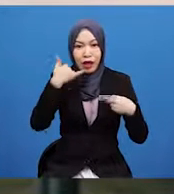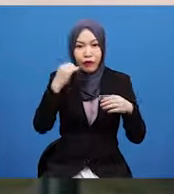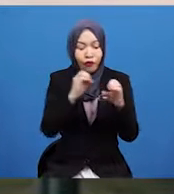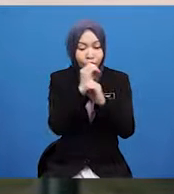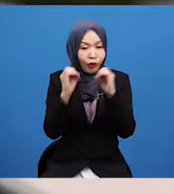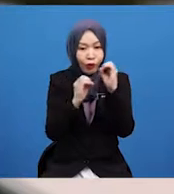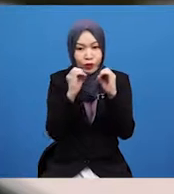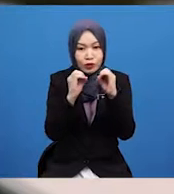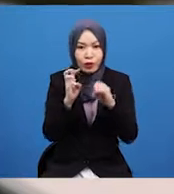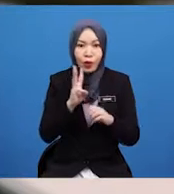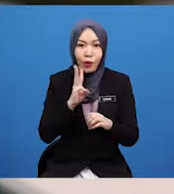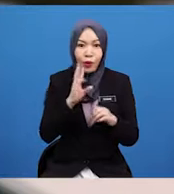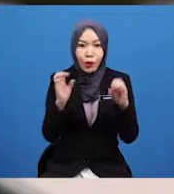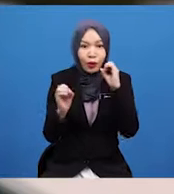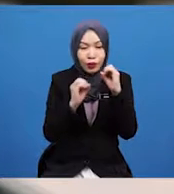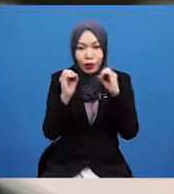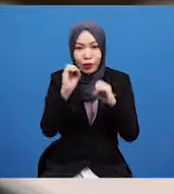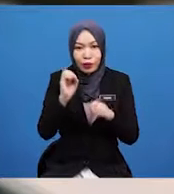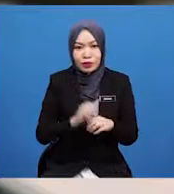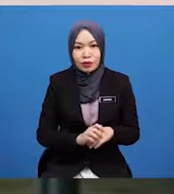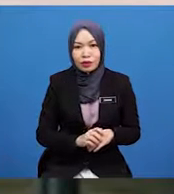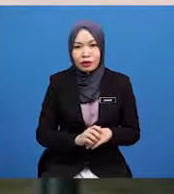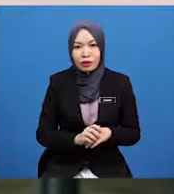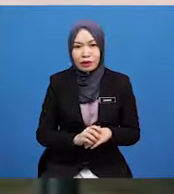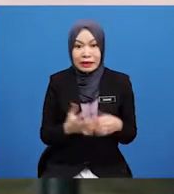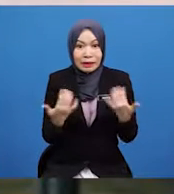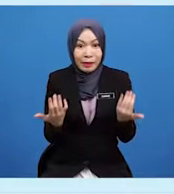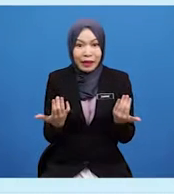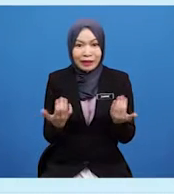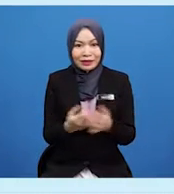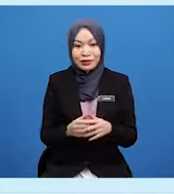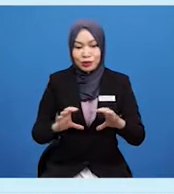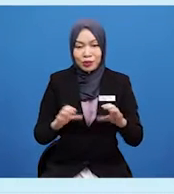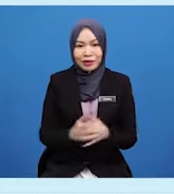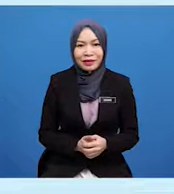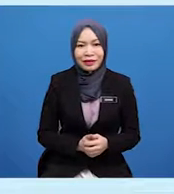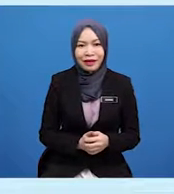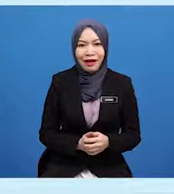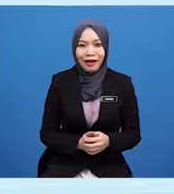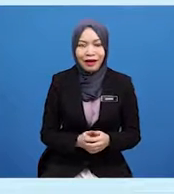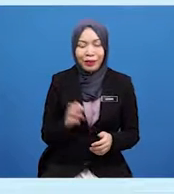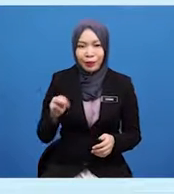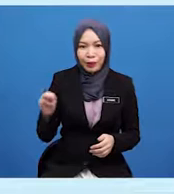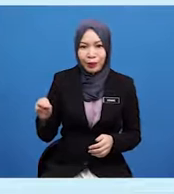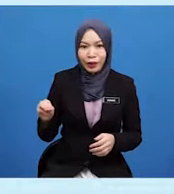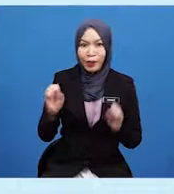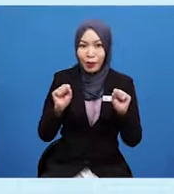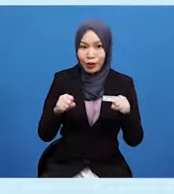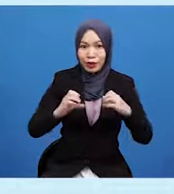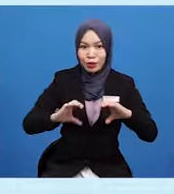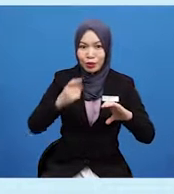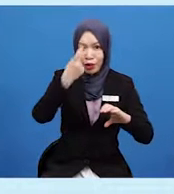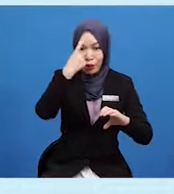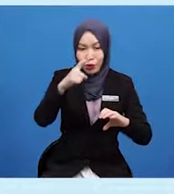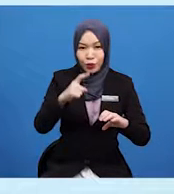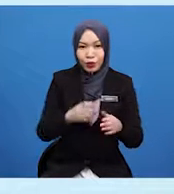elektrik danae belum coba belum tahu Bu gurit boleh mencoba untuk membanting bezel